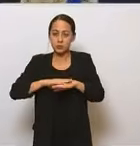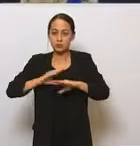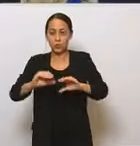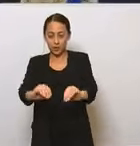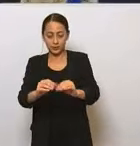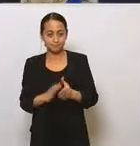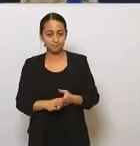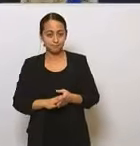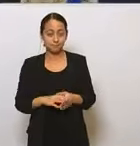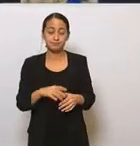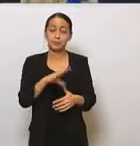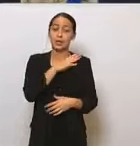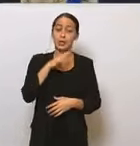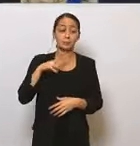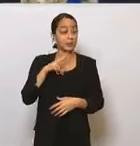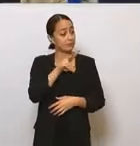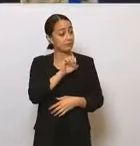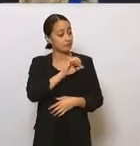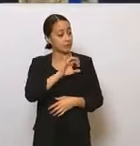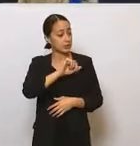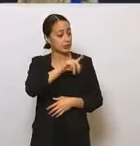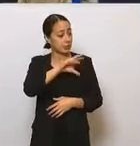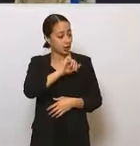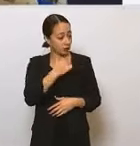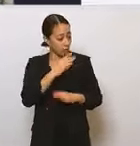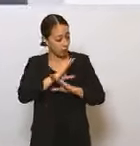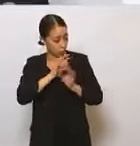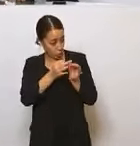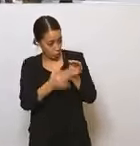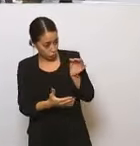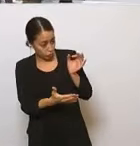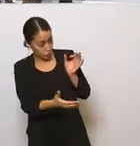word? Margrethe, un dernier mot?